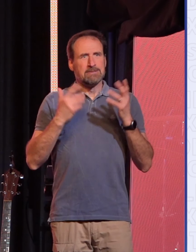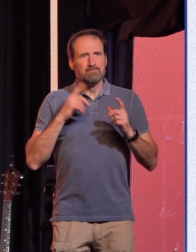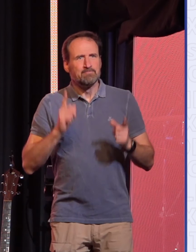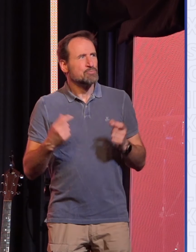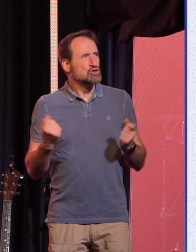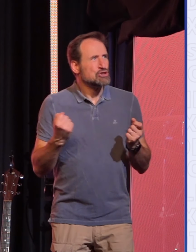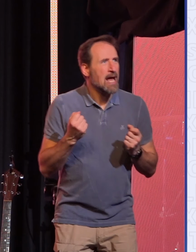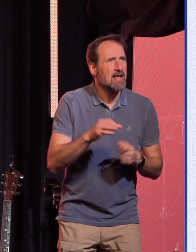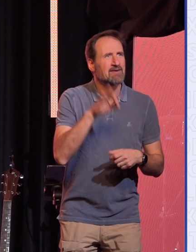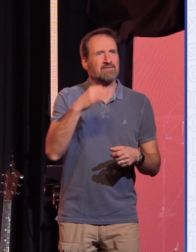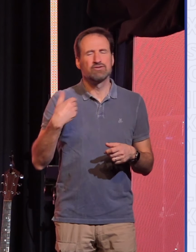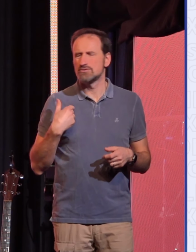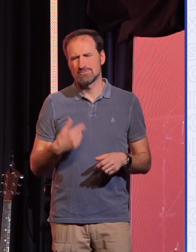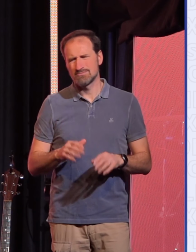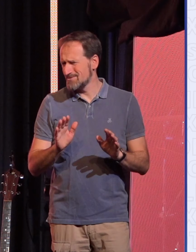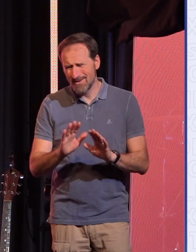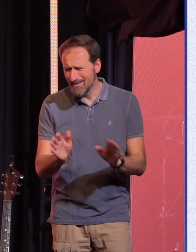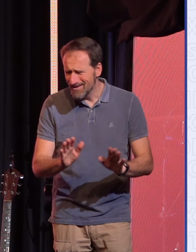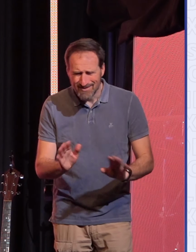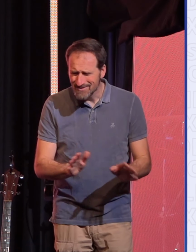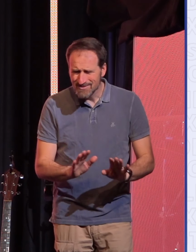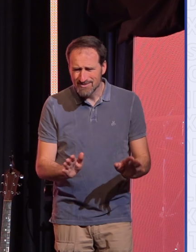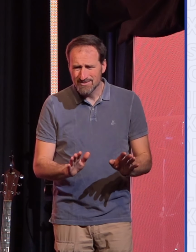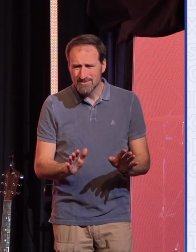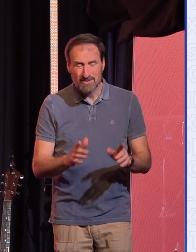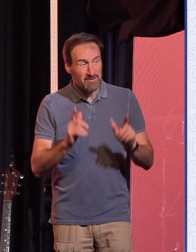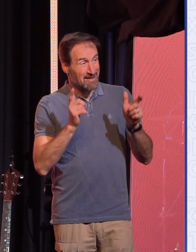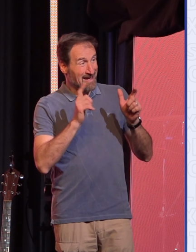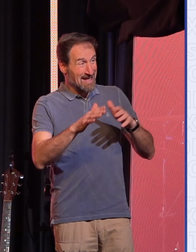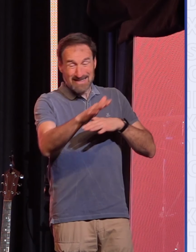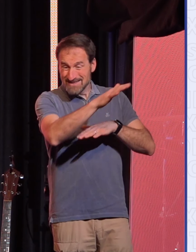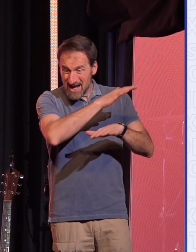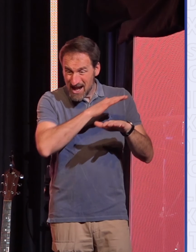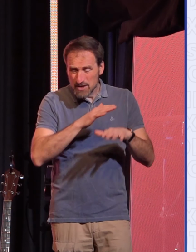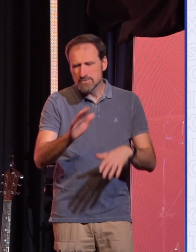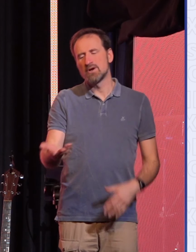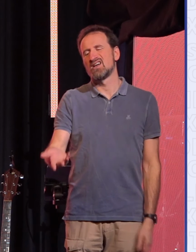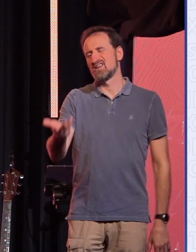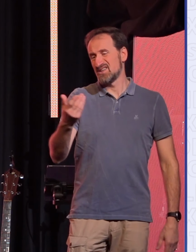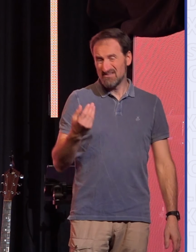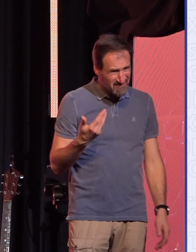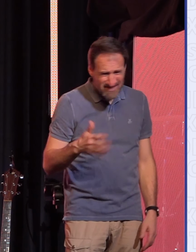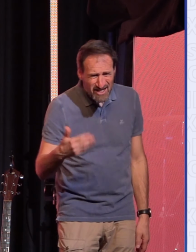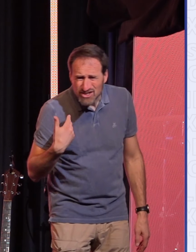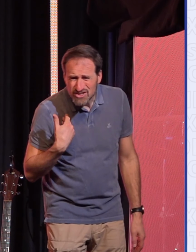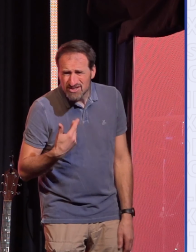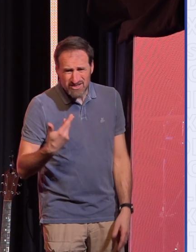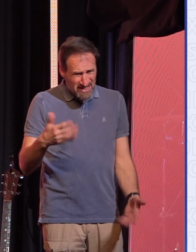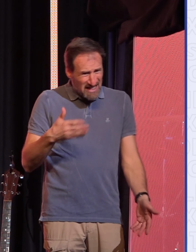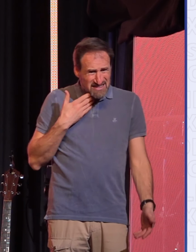Lass dich nicht von der Gesellschaft stressen, dass du jetzt unbedingt eine Partnerin brauchst.